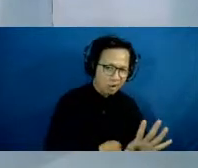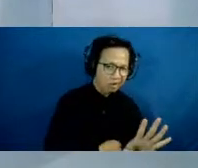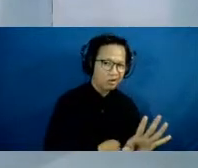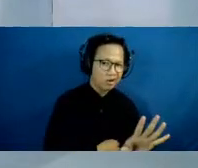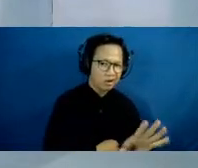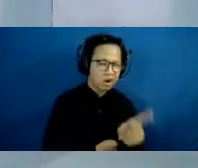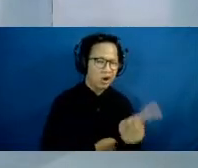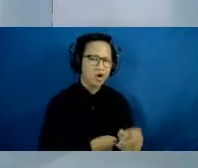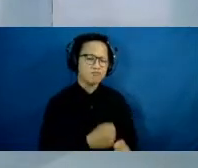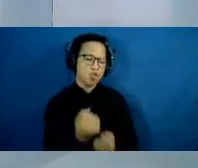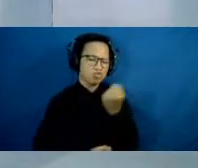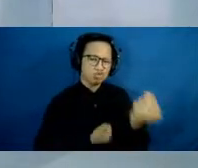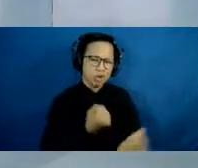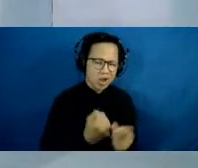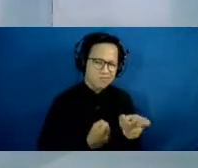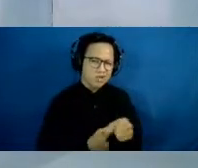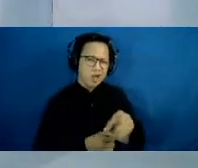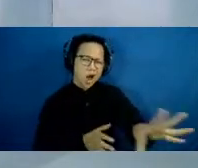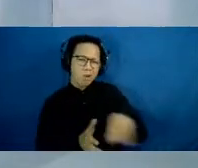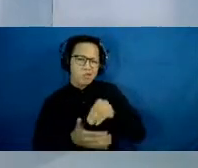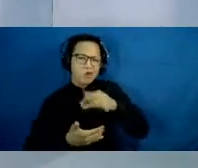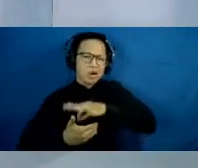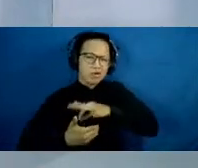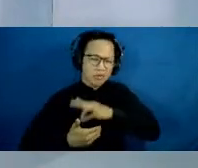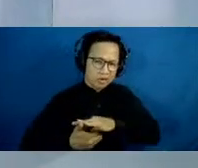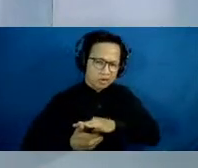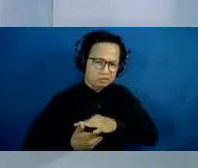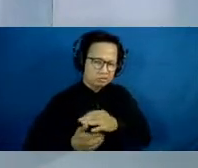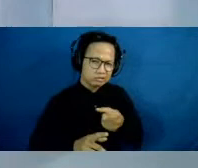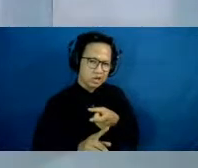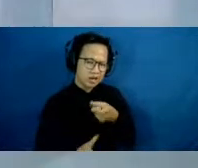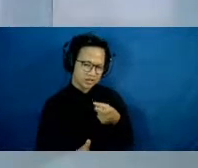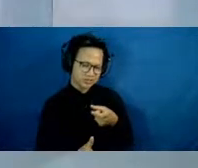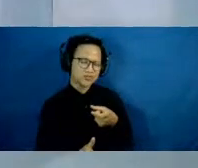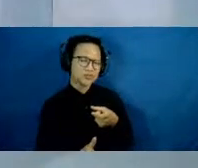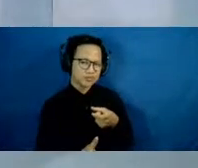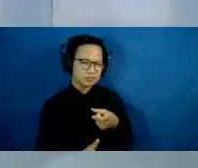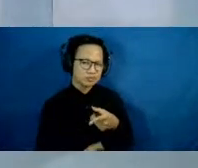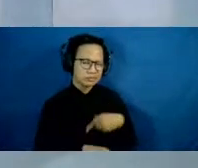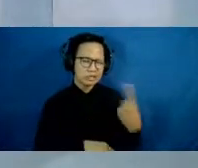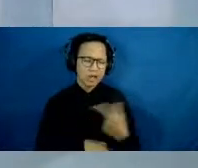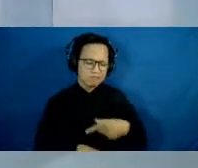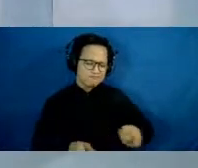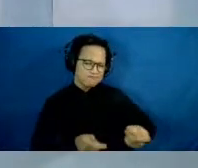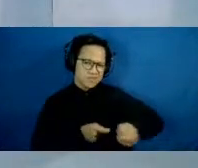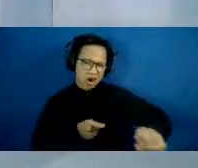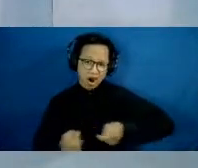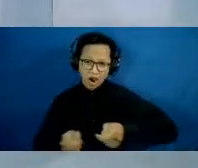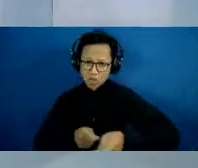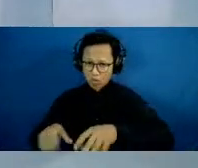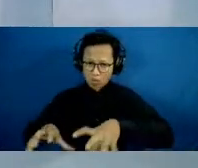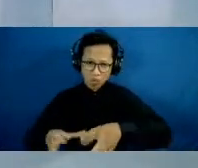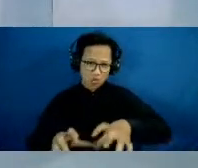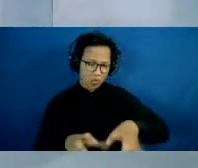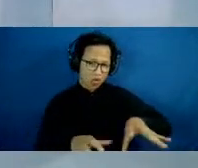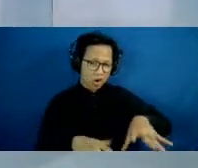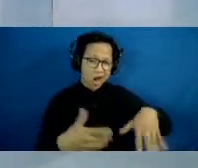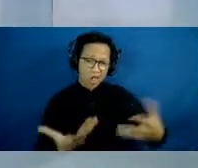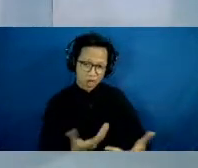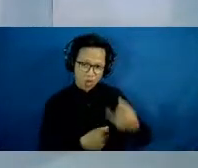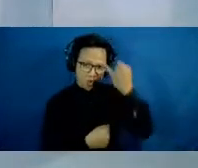para pelaku usaha juga bisa memanfaatkan saat ini kita juga mengatur sebuah produk atau sebuah